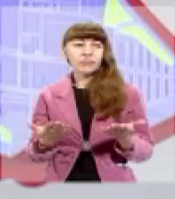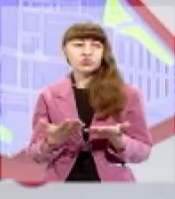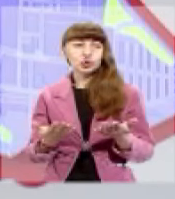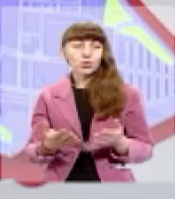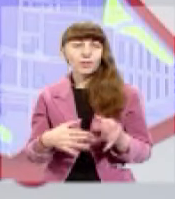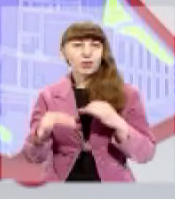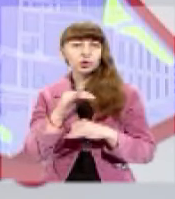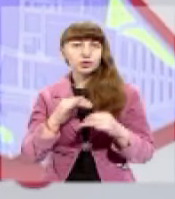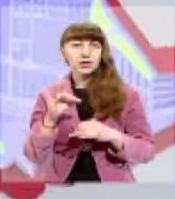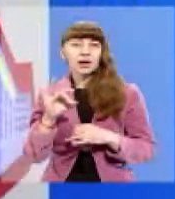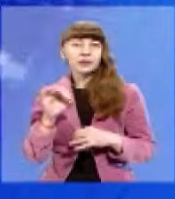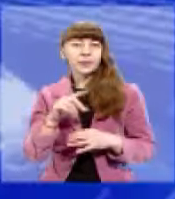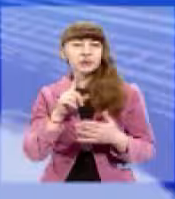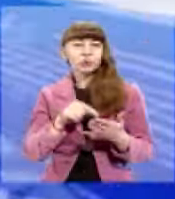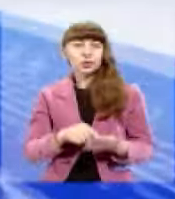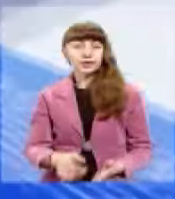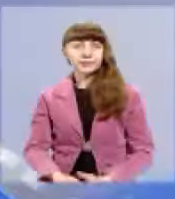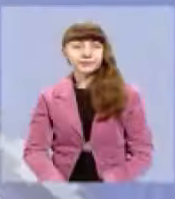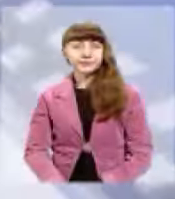акимате города.